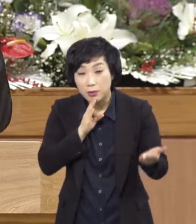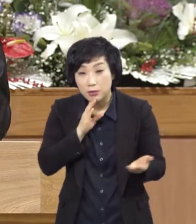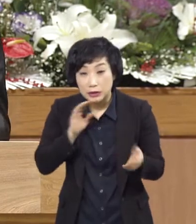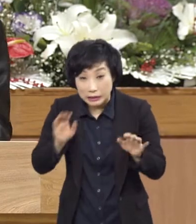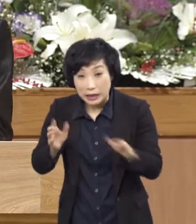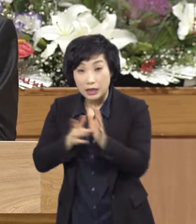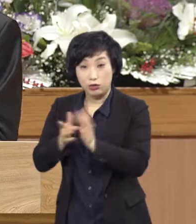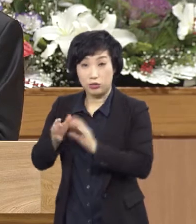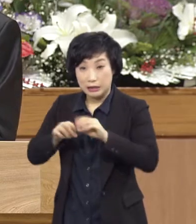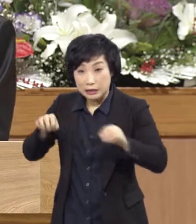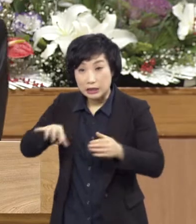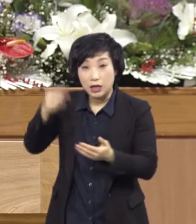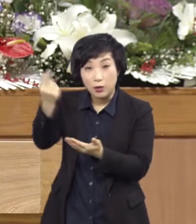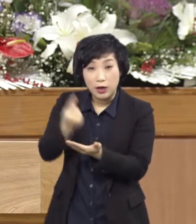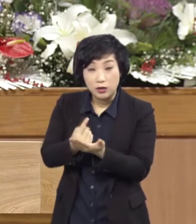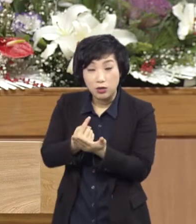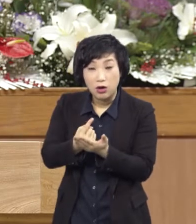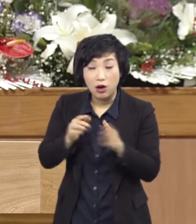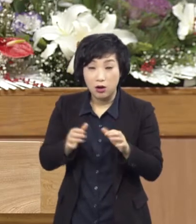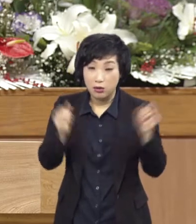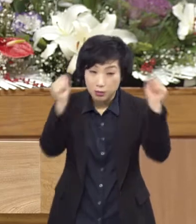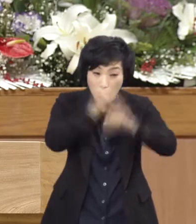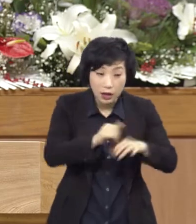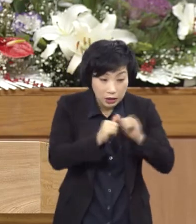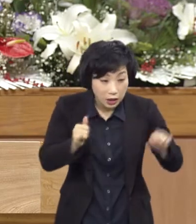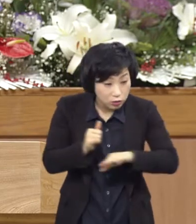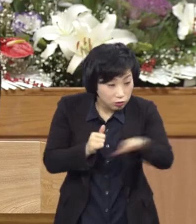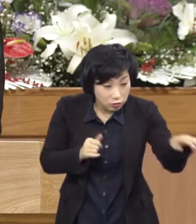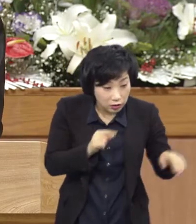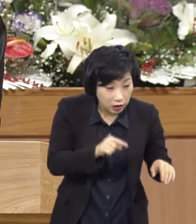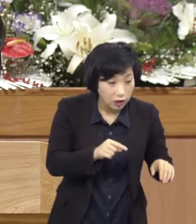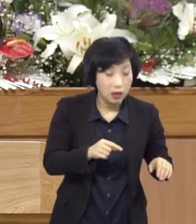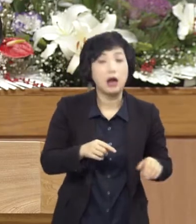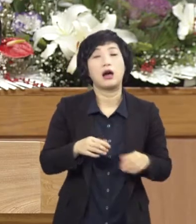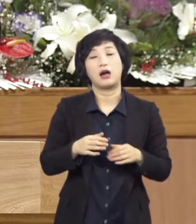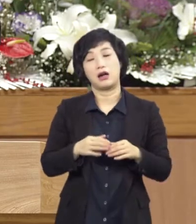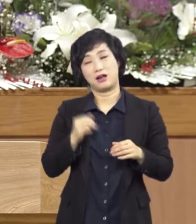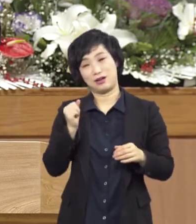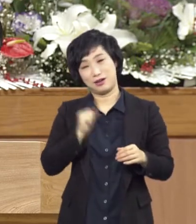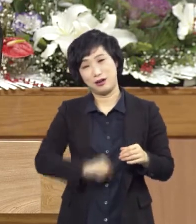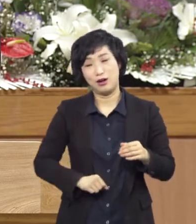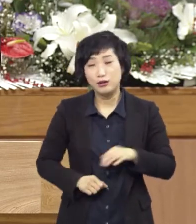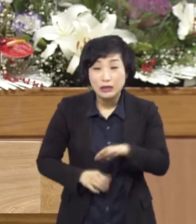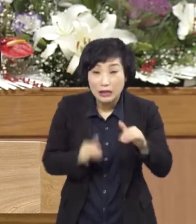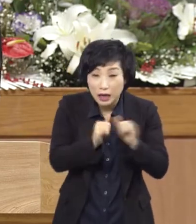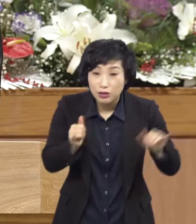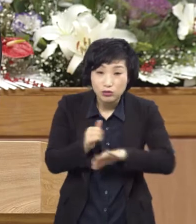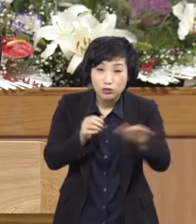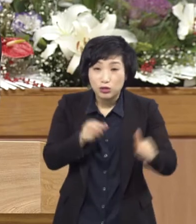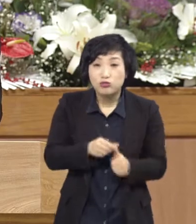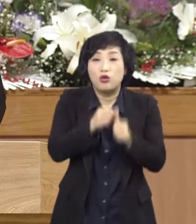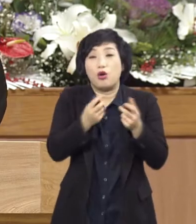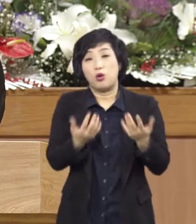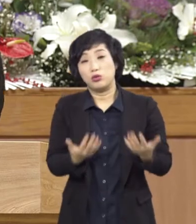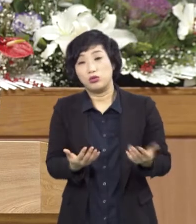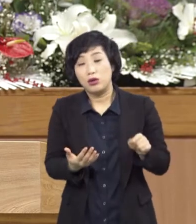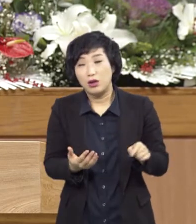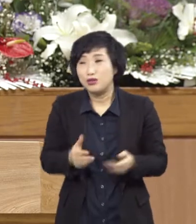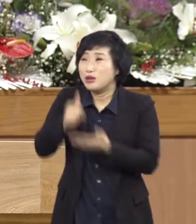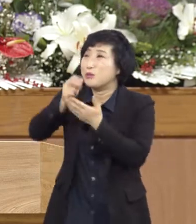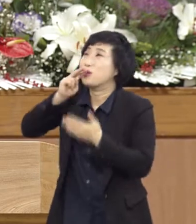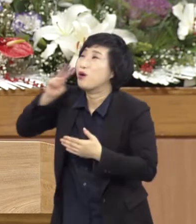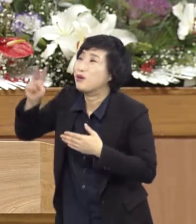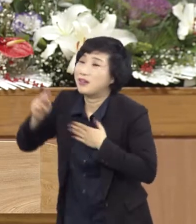땅에 와서 멸망에 든 인간을 알고 정말로 살기 위해서 주여